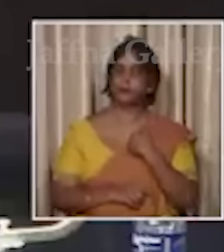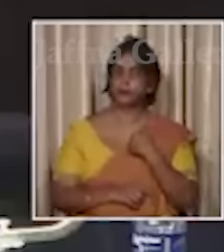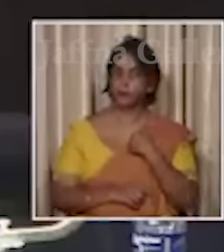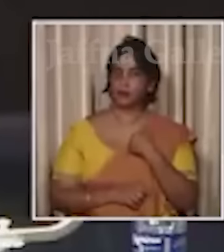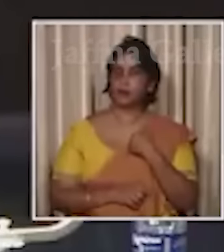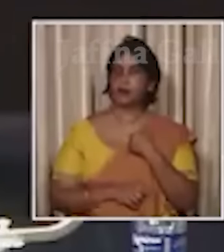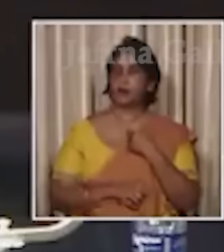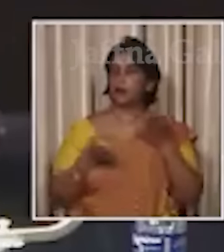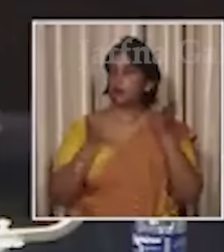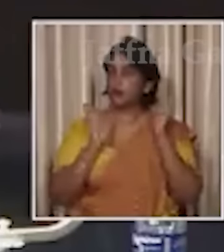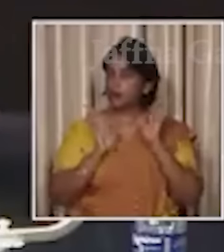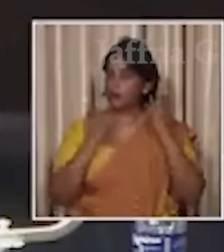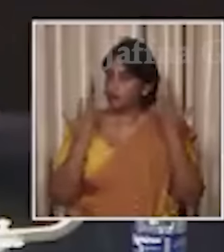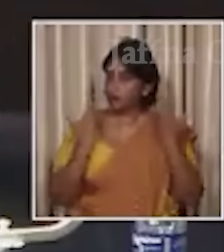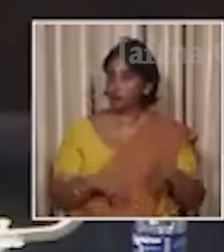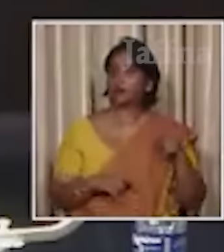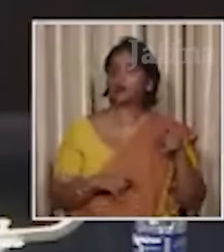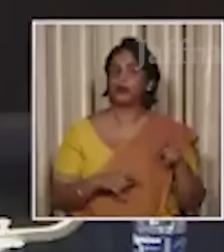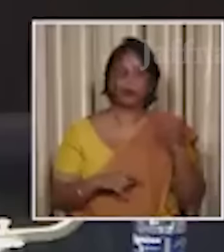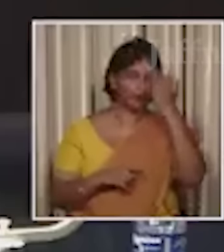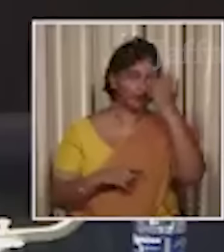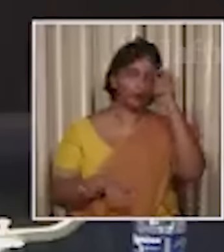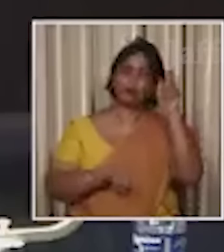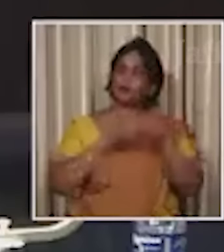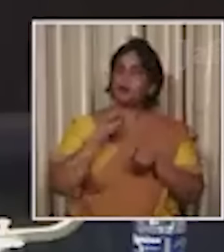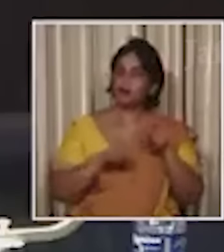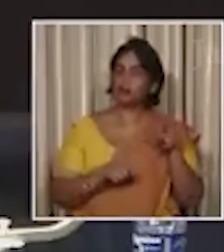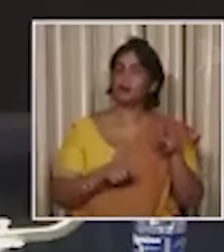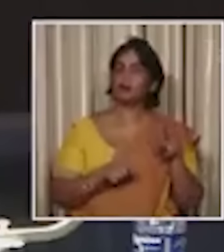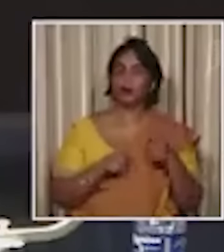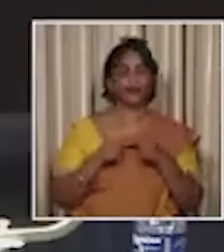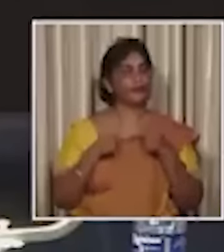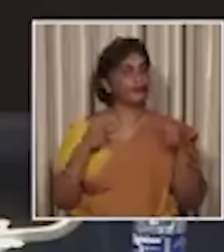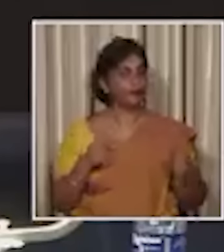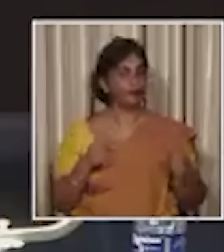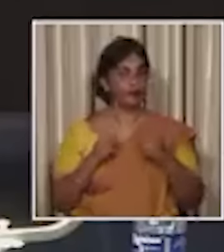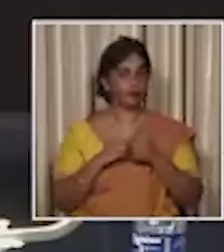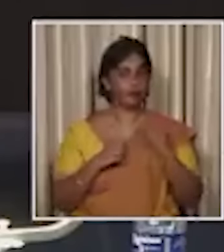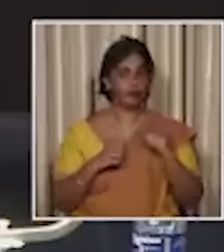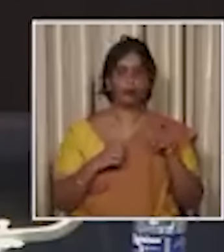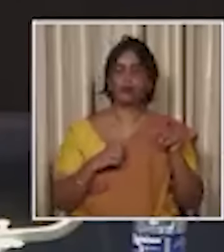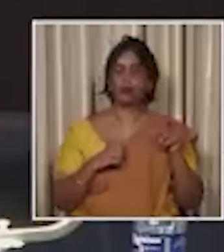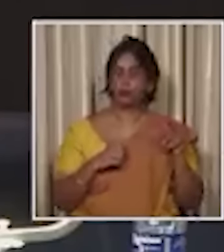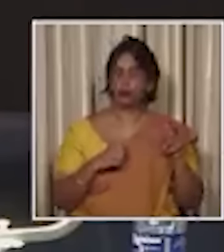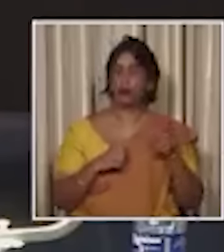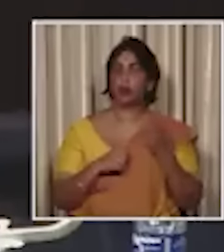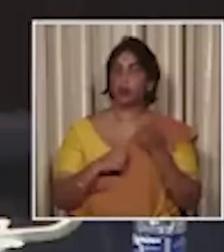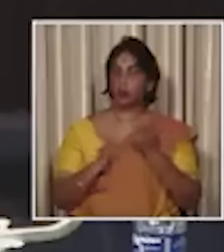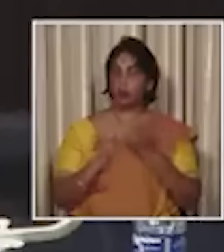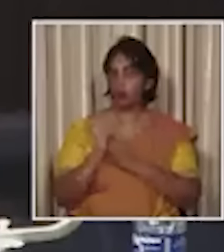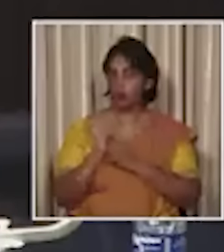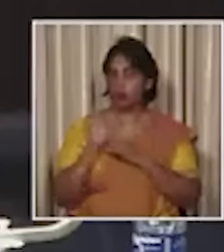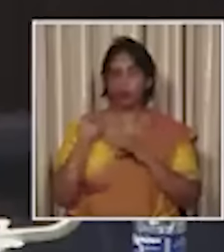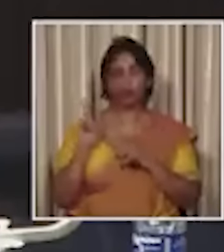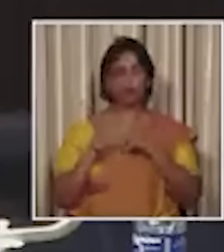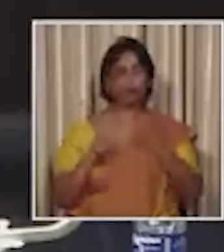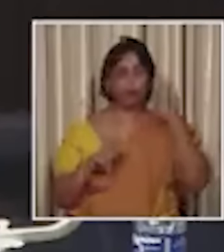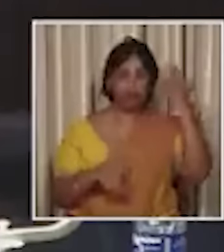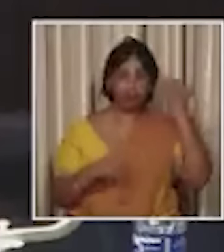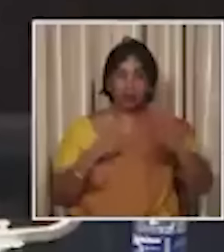தமிழ் மக்கள் மீதான இனப்படுகொலையினுடைய நினைவு வாரம் முள்ளிவாய்க்காலில் கடந்த மே மாதம் 18ஆம் தேதி